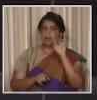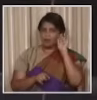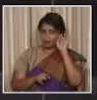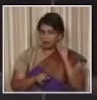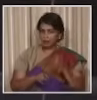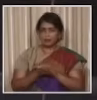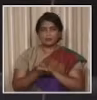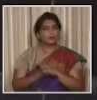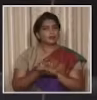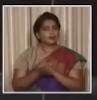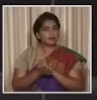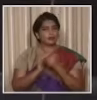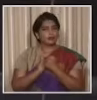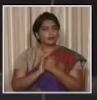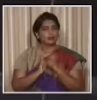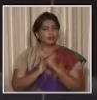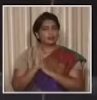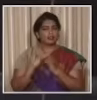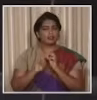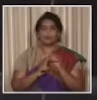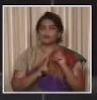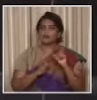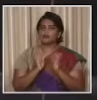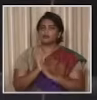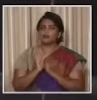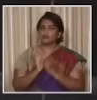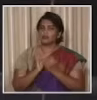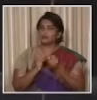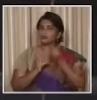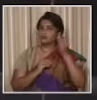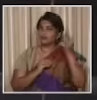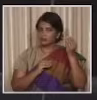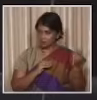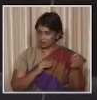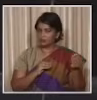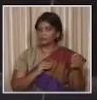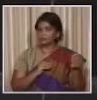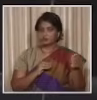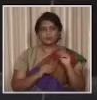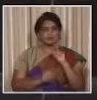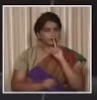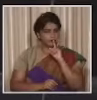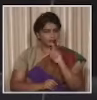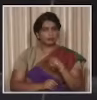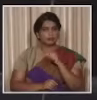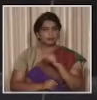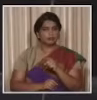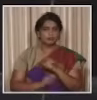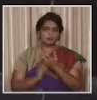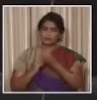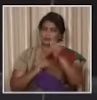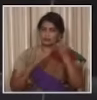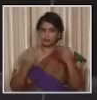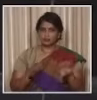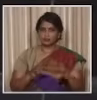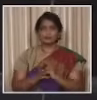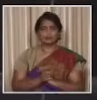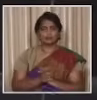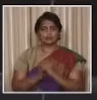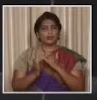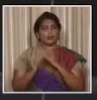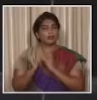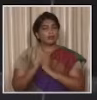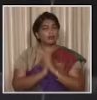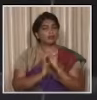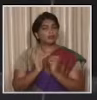තව පැහැදිලිව ගරු මන්ත්‍රීතුමා වරප්‍රසාද කමිටියට යොමු කරන්න කියලා ඉල්ලා සිටියා ඔබතුමා යොමු කරා. එතකොට